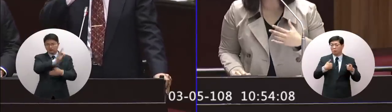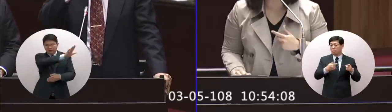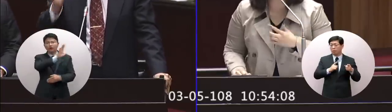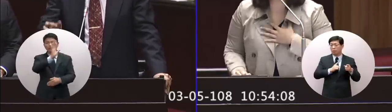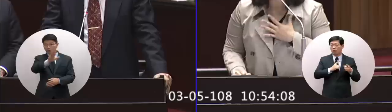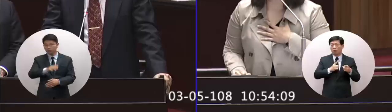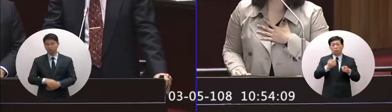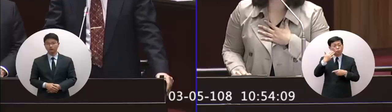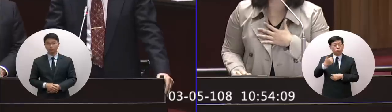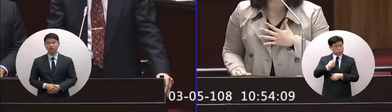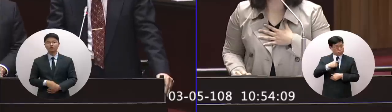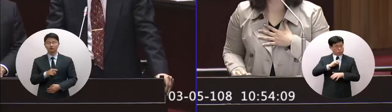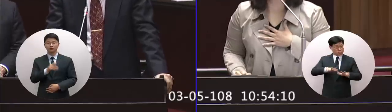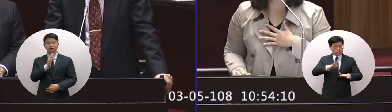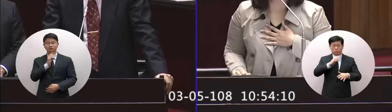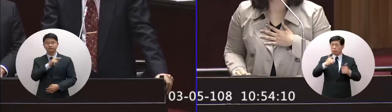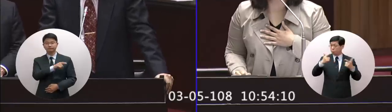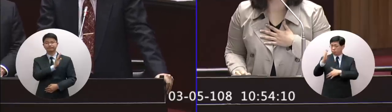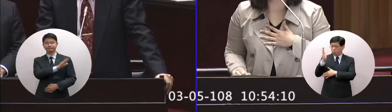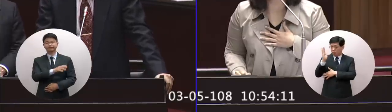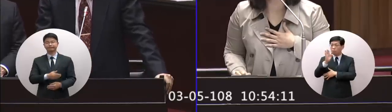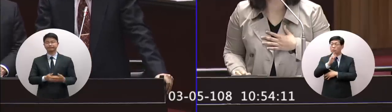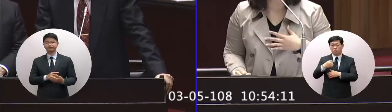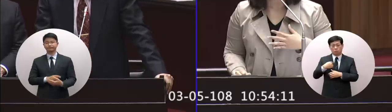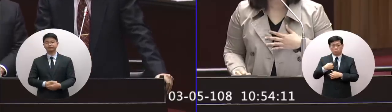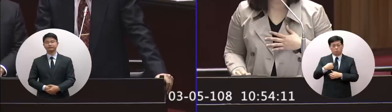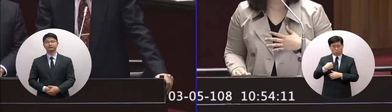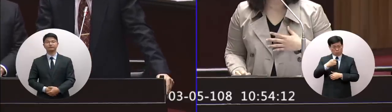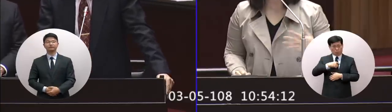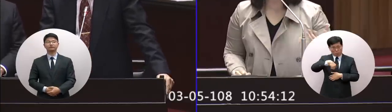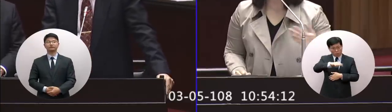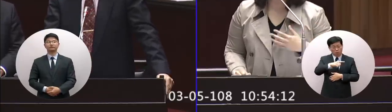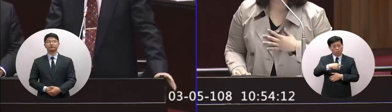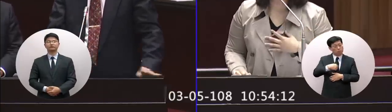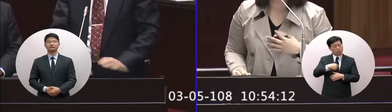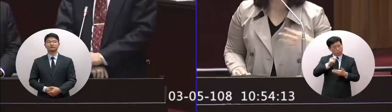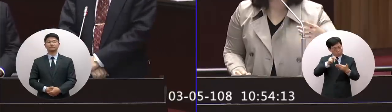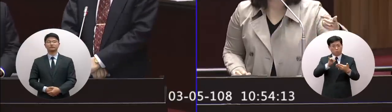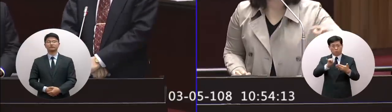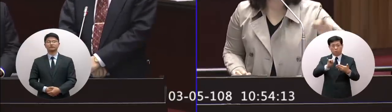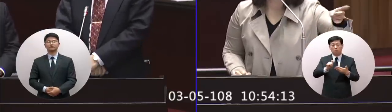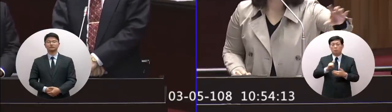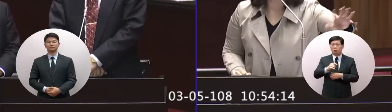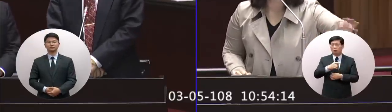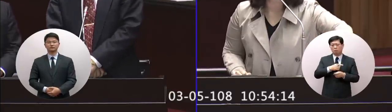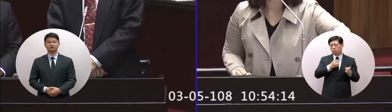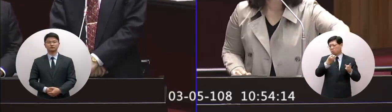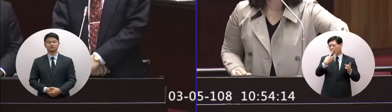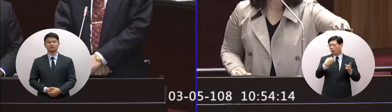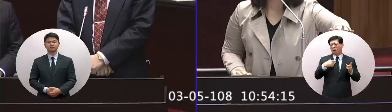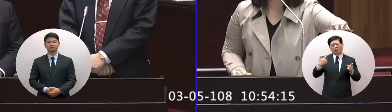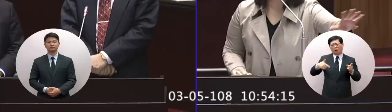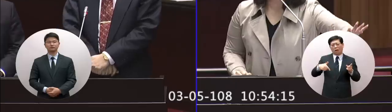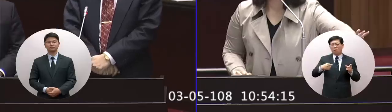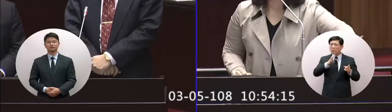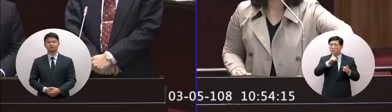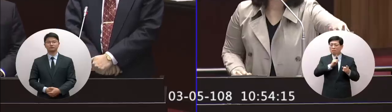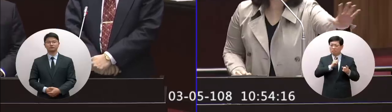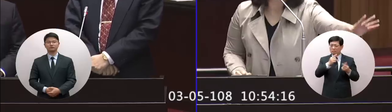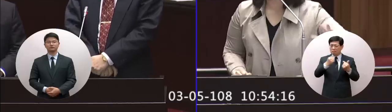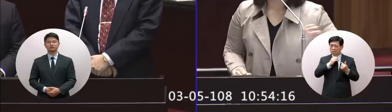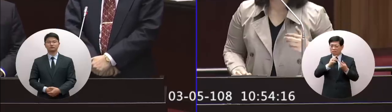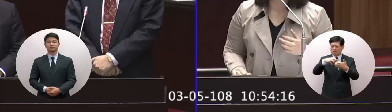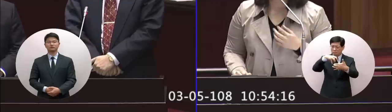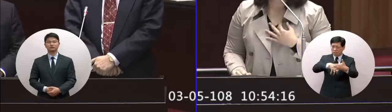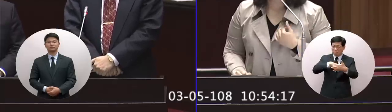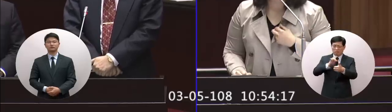但我是，如果我今天是非官方交流团体，我会觉得说，不要看起来没办法，但是你就说不，它是毒药，它是